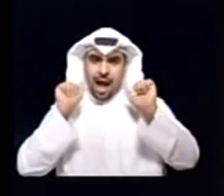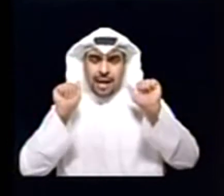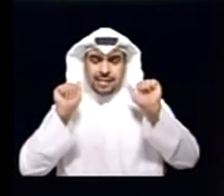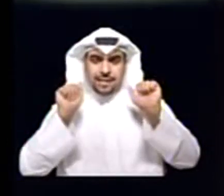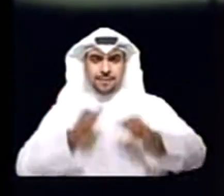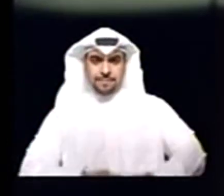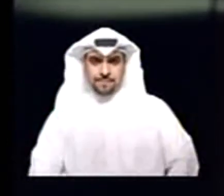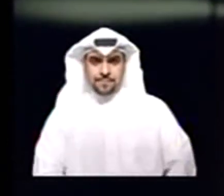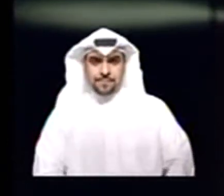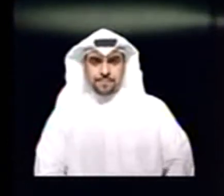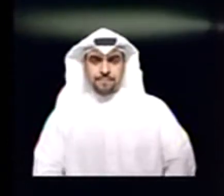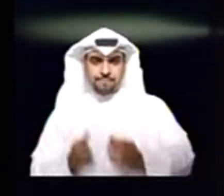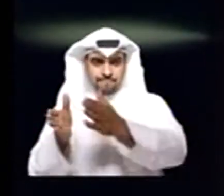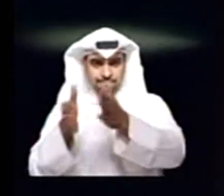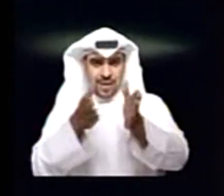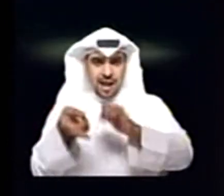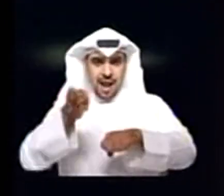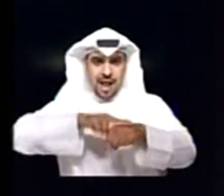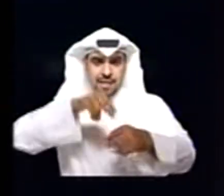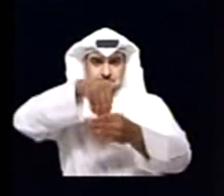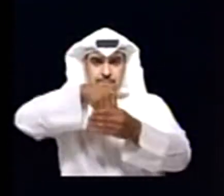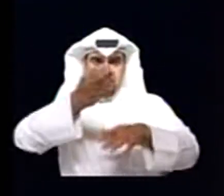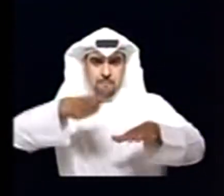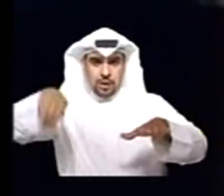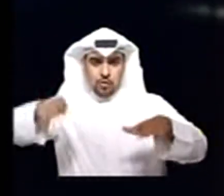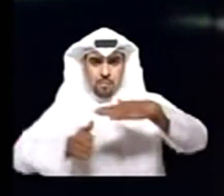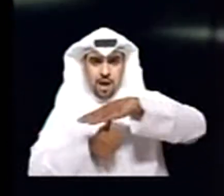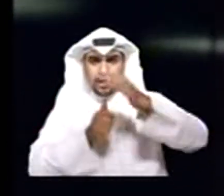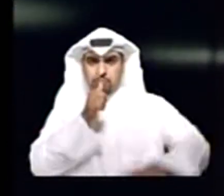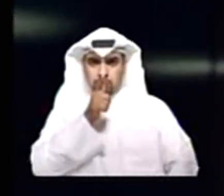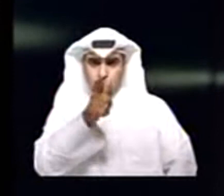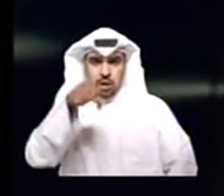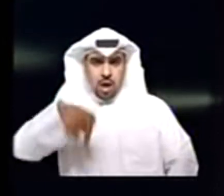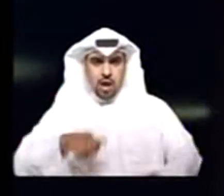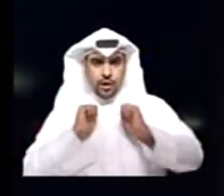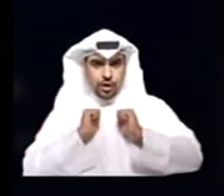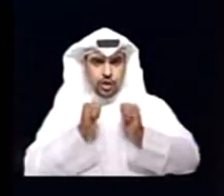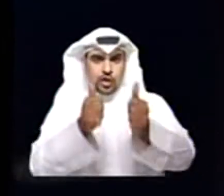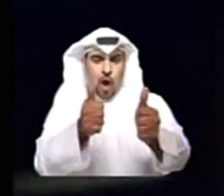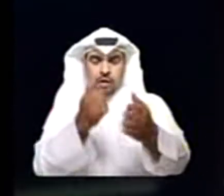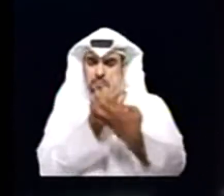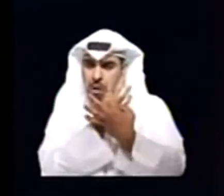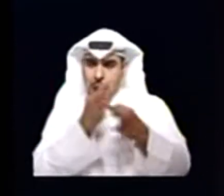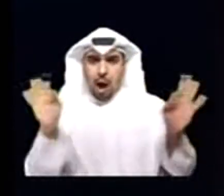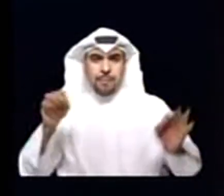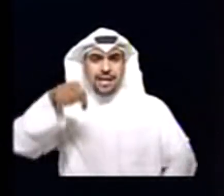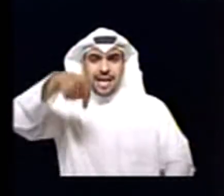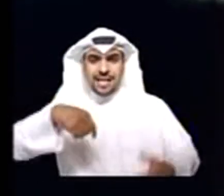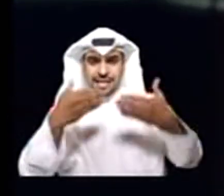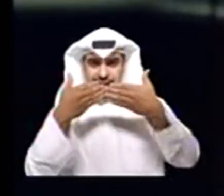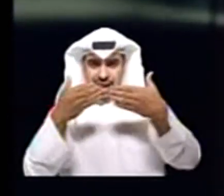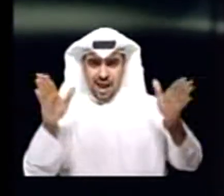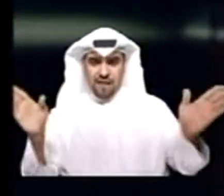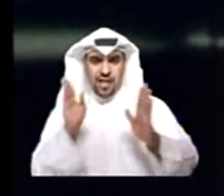الوزراء بصفته. هذا وأكد الغانم استكمال الاستعدادات لافتتاح دور الانعقاد الثالث للفصل